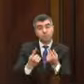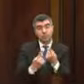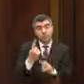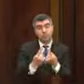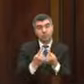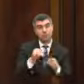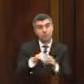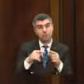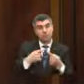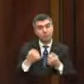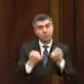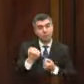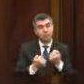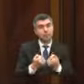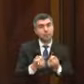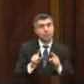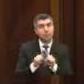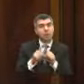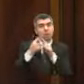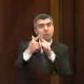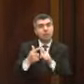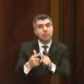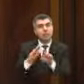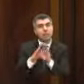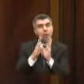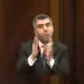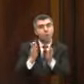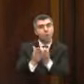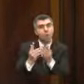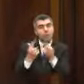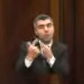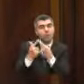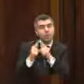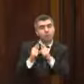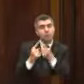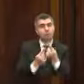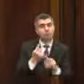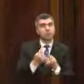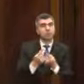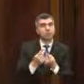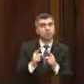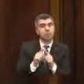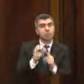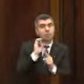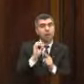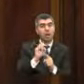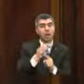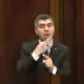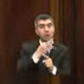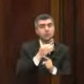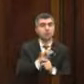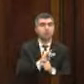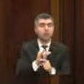الفريق هو أن أوضاع الميزانية العمومية والالتزامات اللي قدمتهم ما قدرتوش تحققوا فيهم ولو الجزء اليسير، رغم أنه